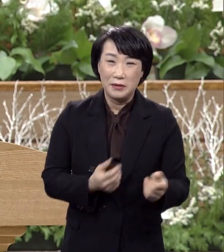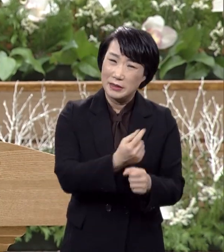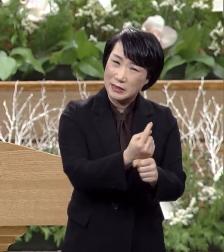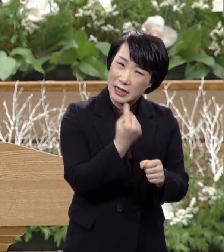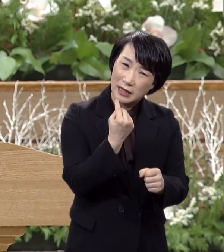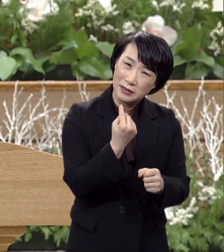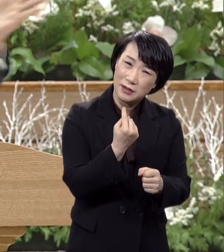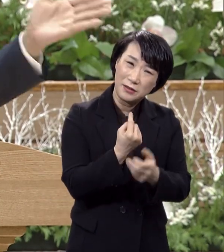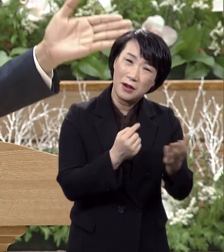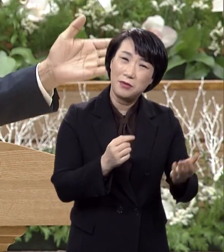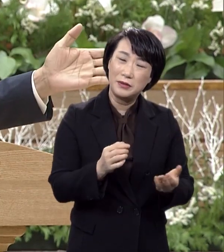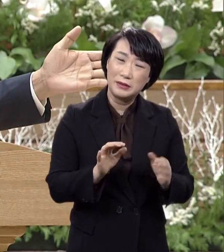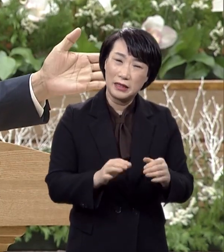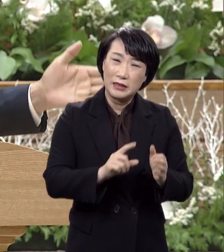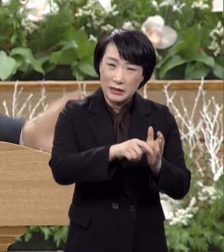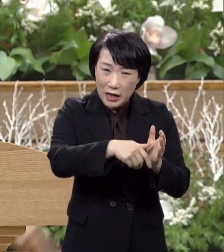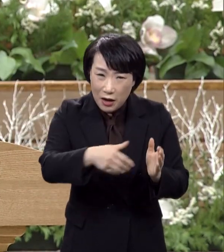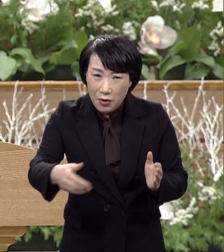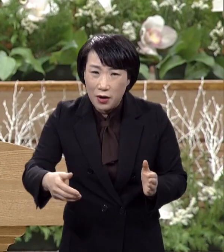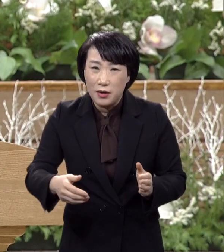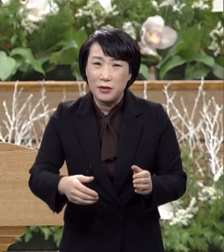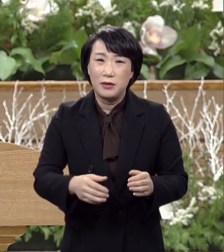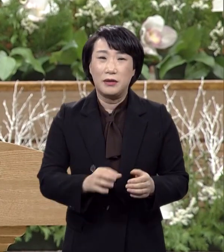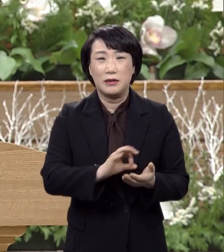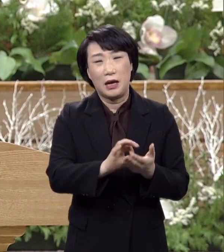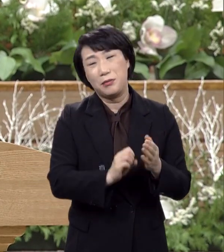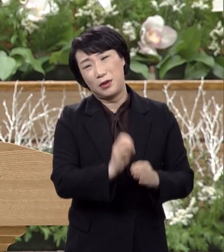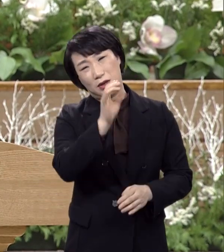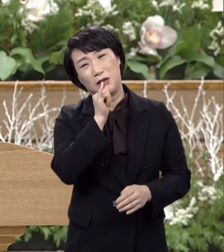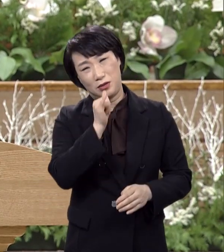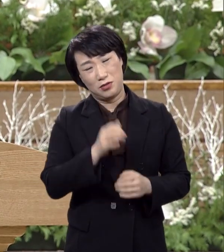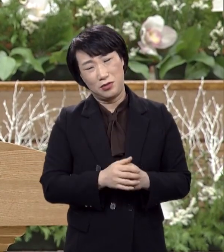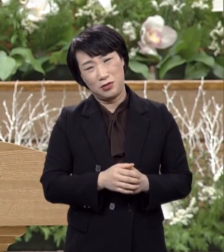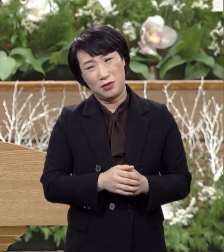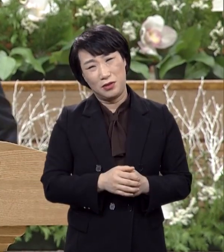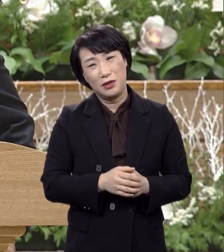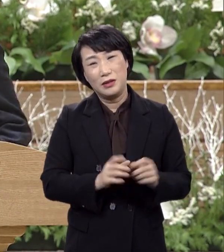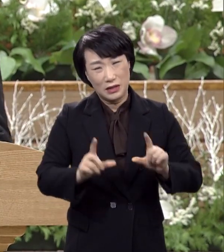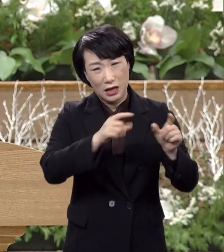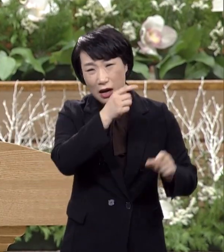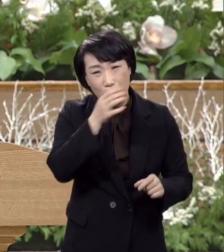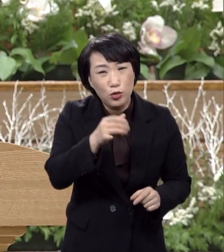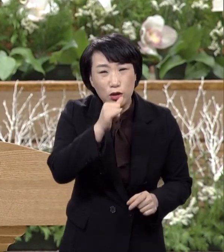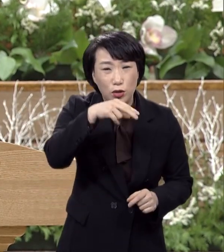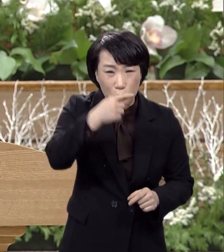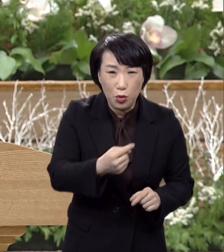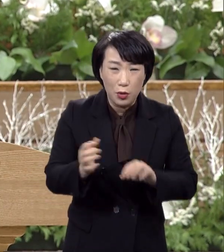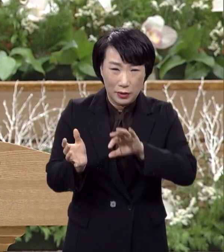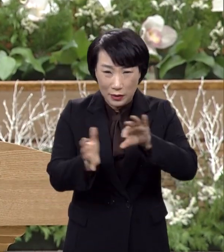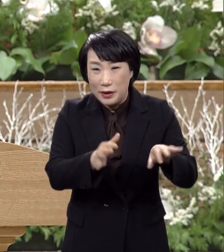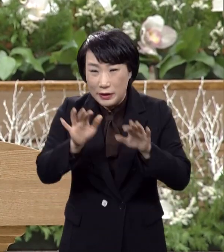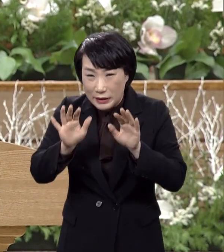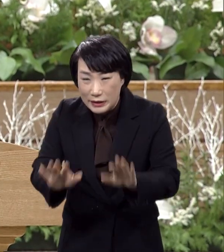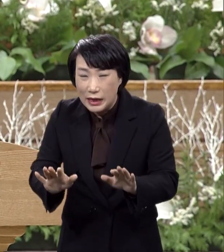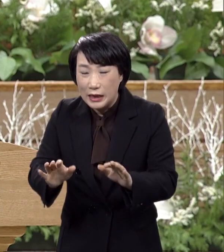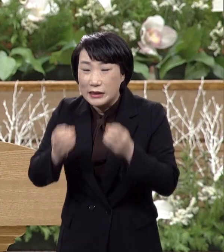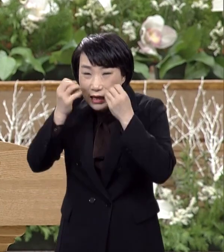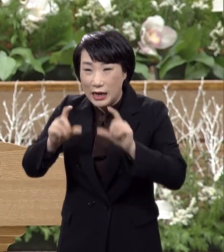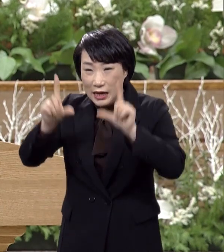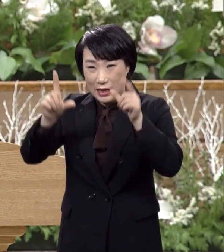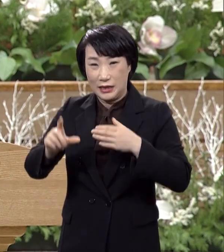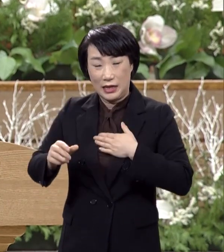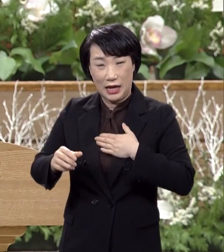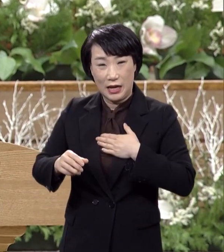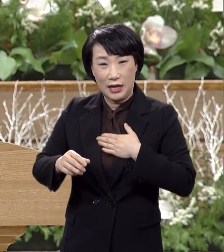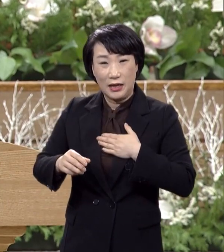지난해는 우리가 세월을 다소 낭비했을지라도 새해에는 세월을 내 영혼의 때를